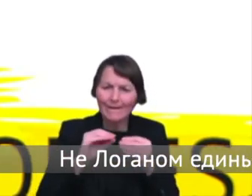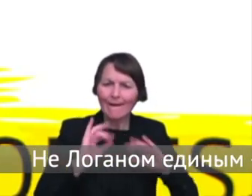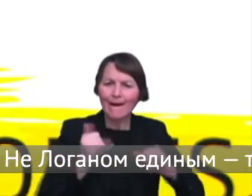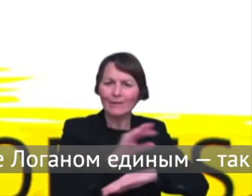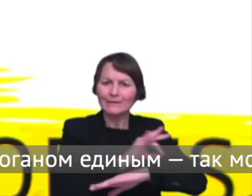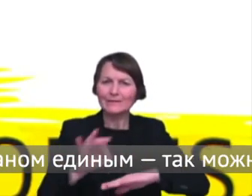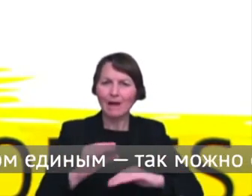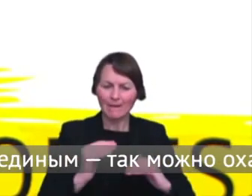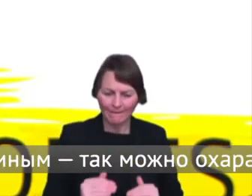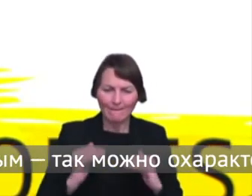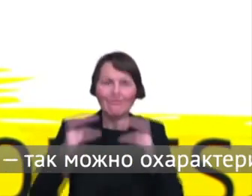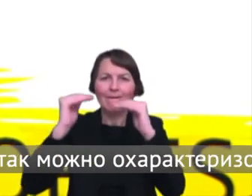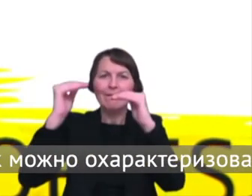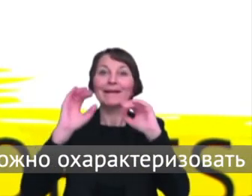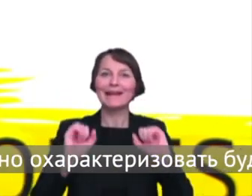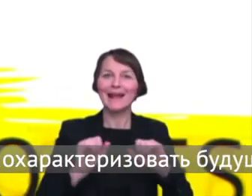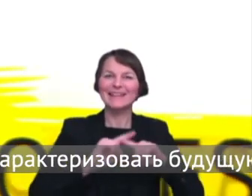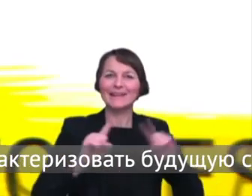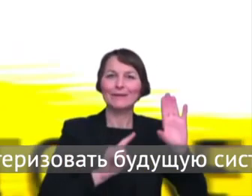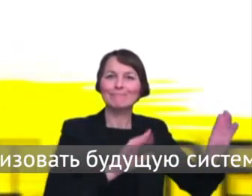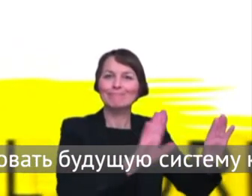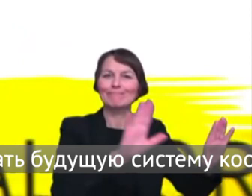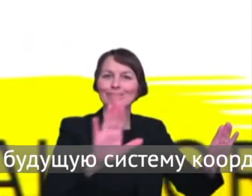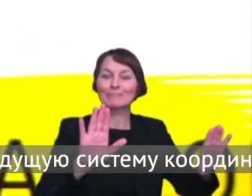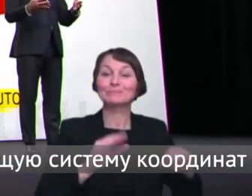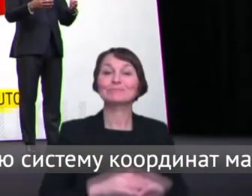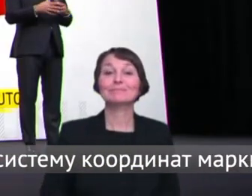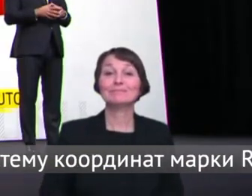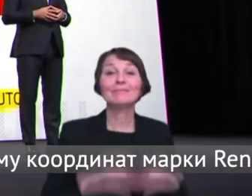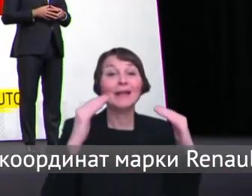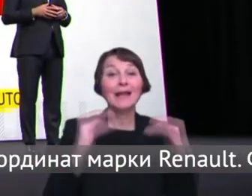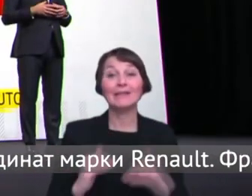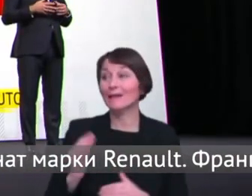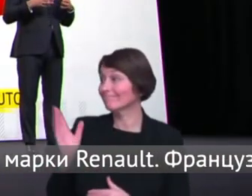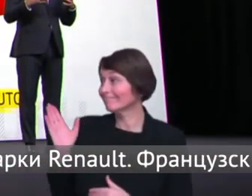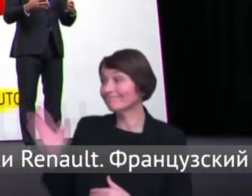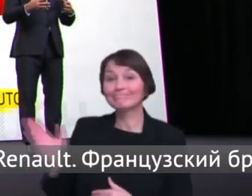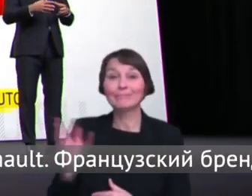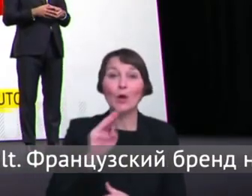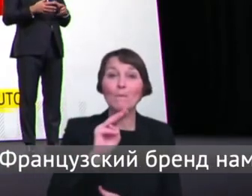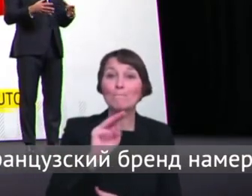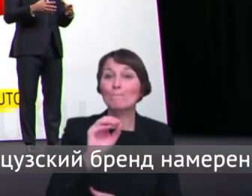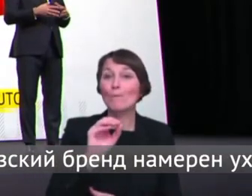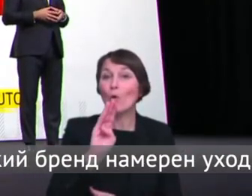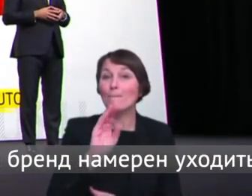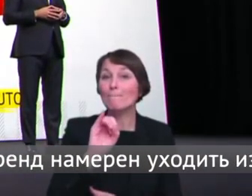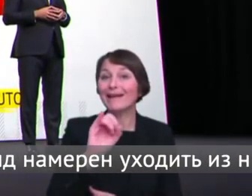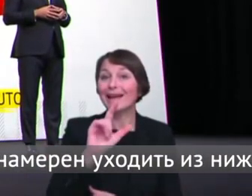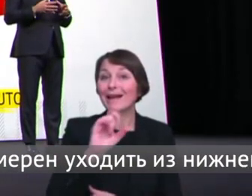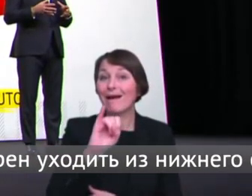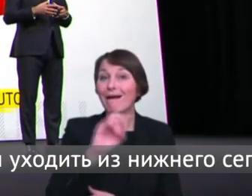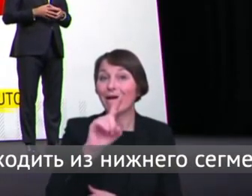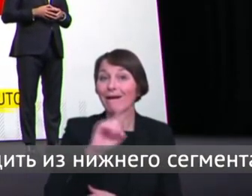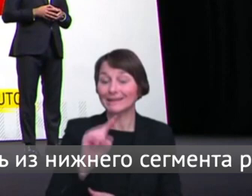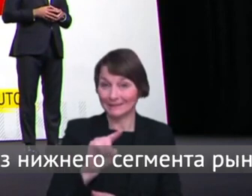Не Логаном единым, так можно охарактеризовать будущую систему координат марки Рено. Французский бренд намерен уходить